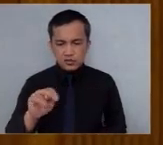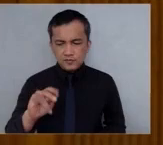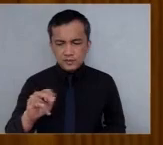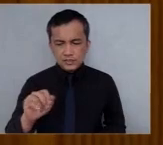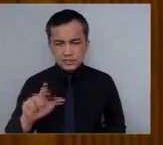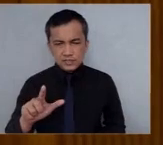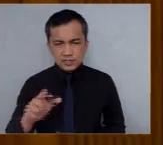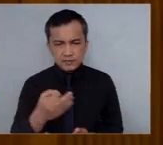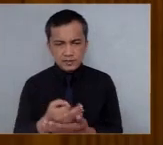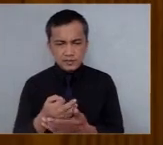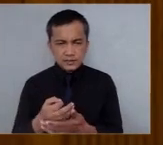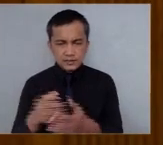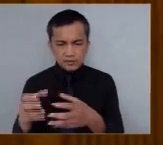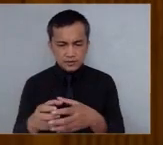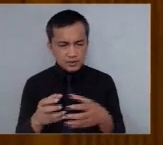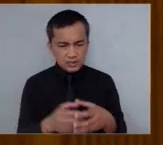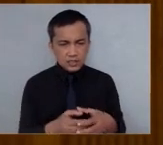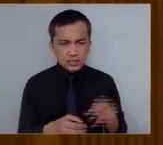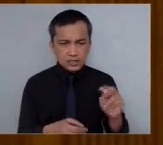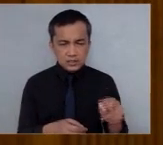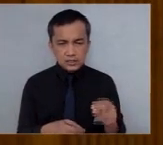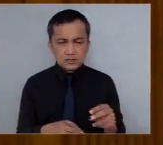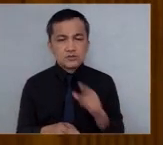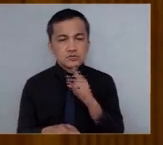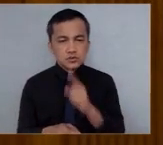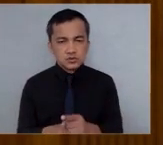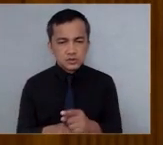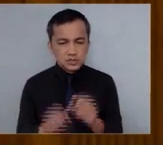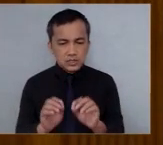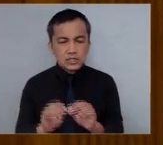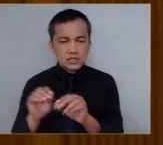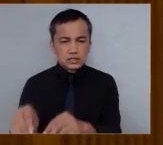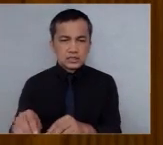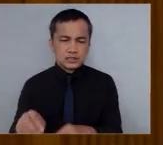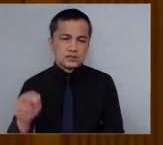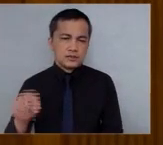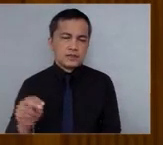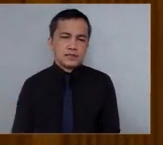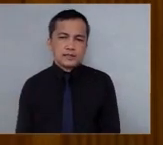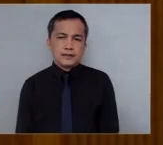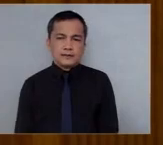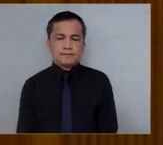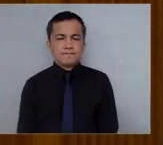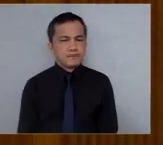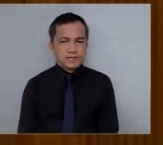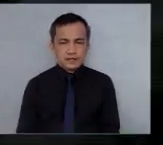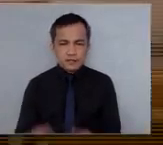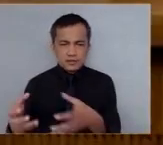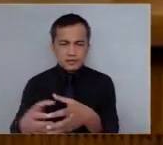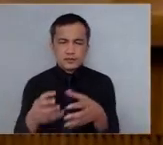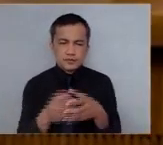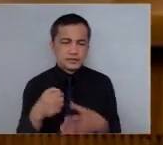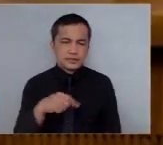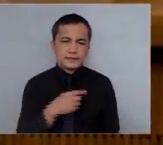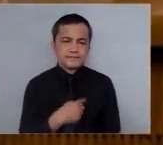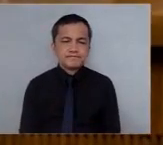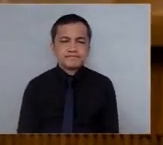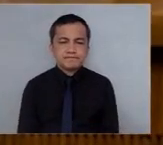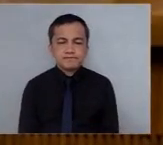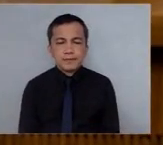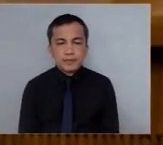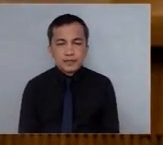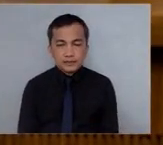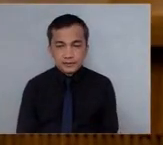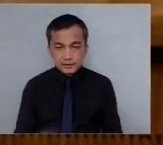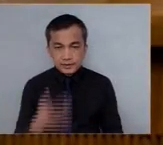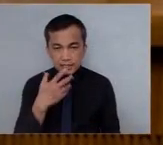mga ahensya na kinakailangan naman talagang ilagay sa mga nangangailangan na mga ahensya natin. Naging mainit din ang usapin